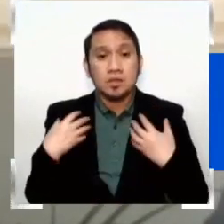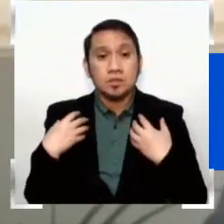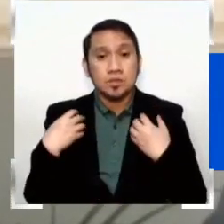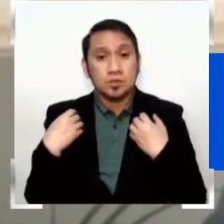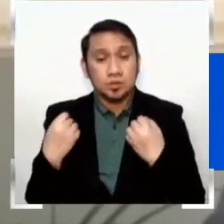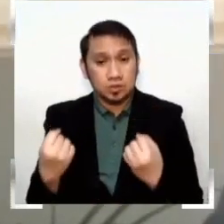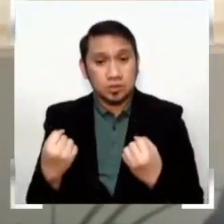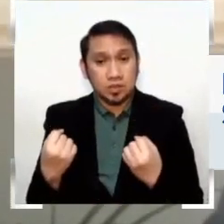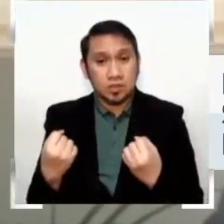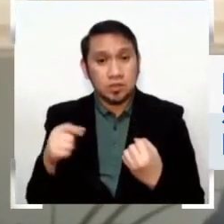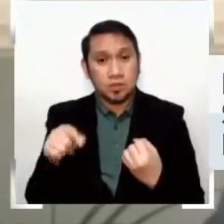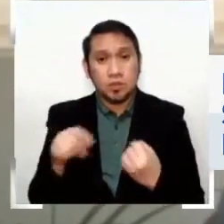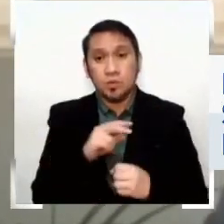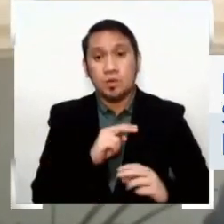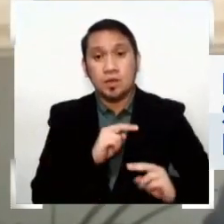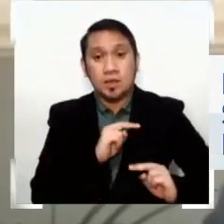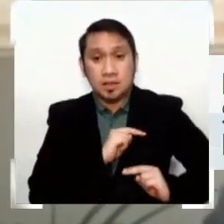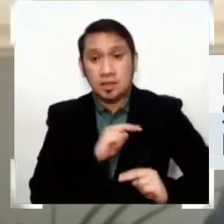navy-to-navy